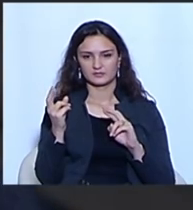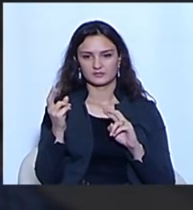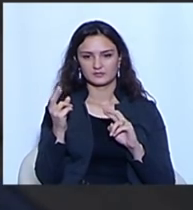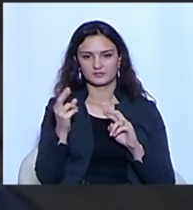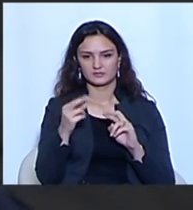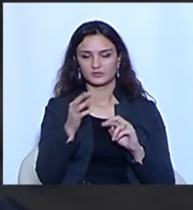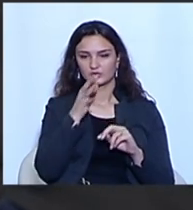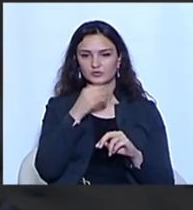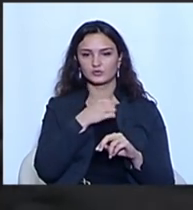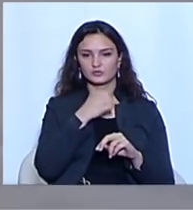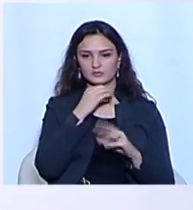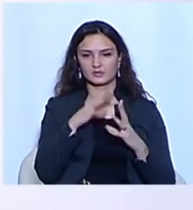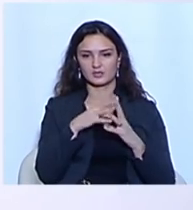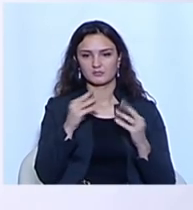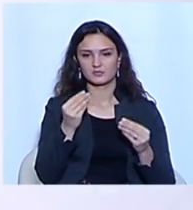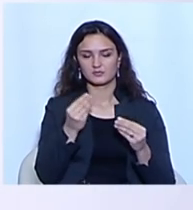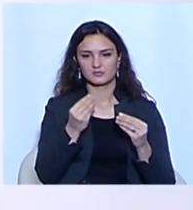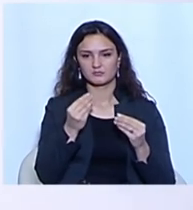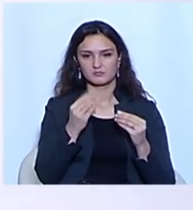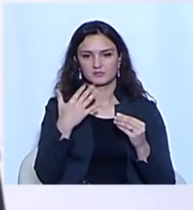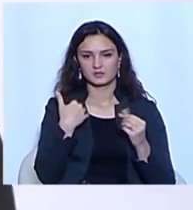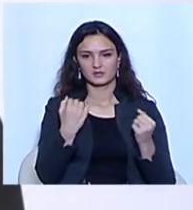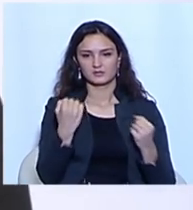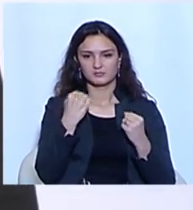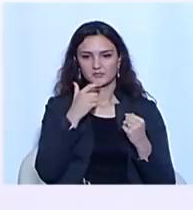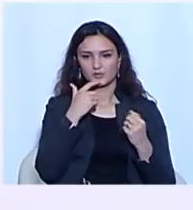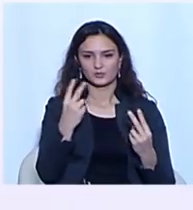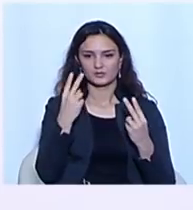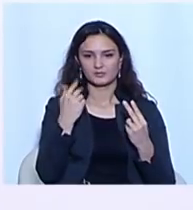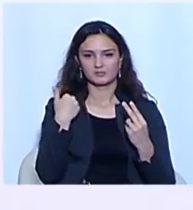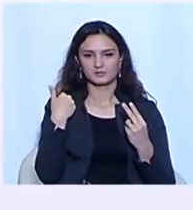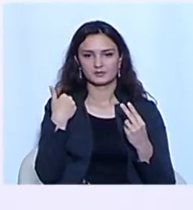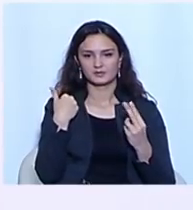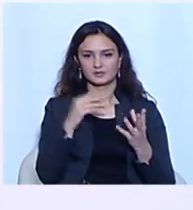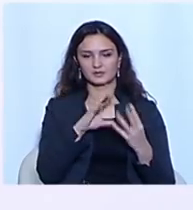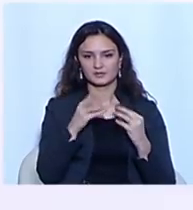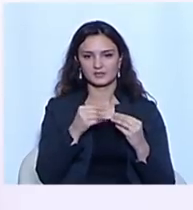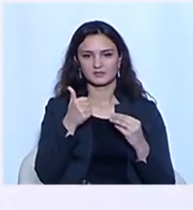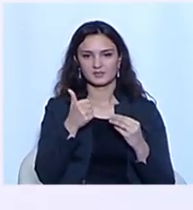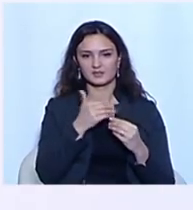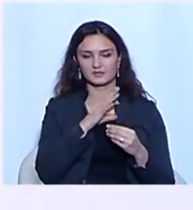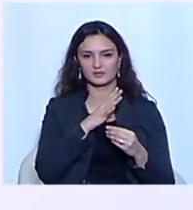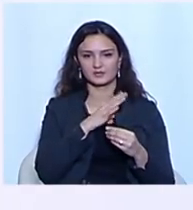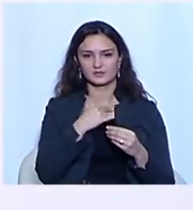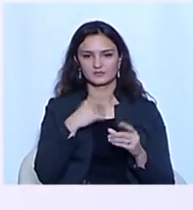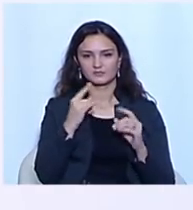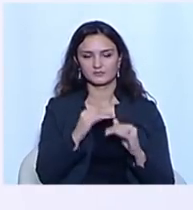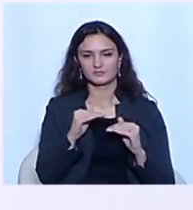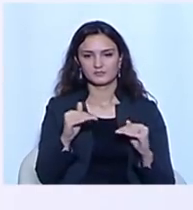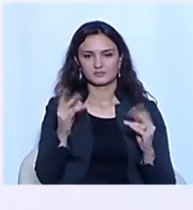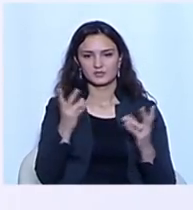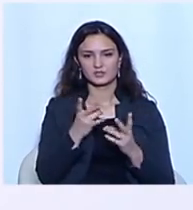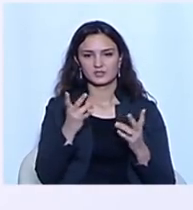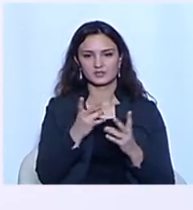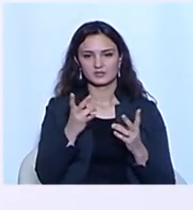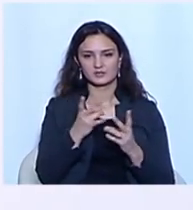რო გავიზრდები, რაგბში ბევრი ფანი მყავდეს, ბევრი მაყურებელი და ყველაზე მაგარი ვიყო. ჩვენ ბავშვებს